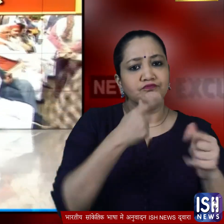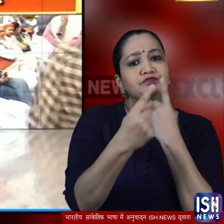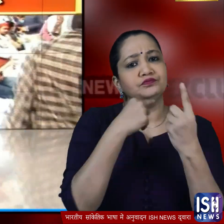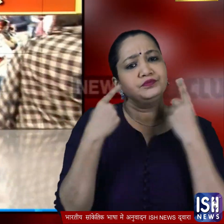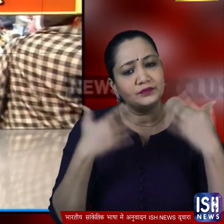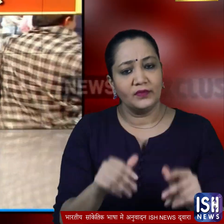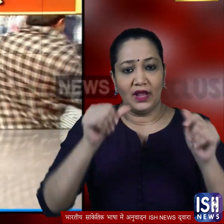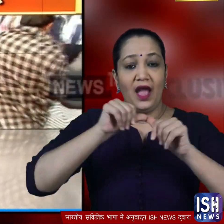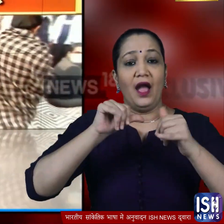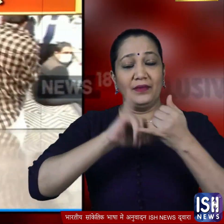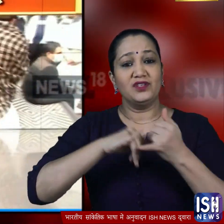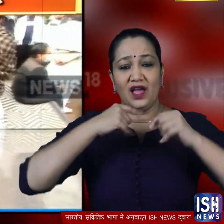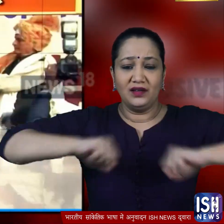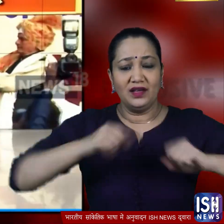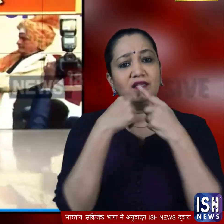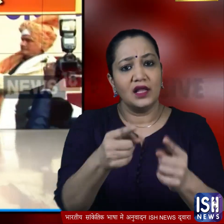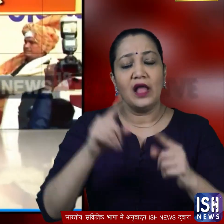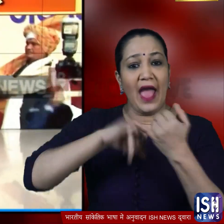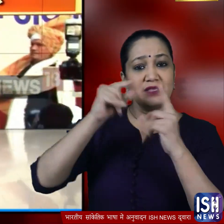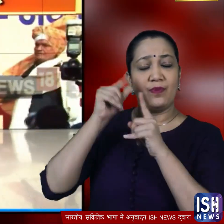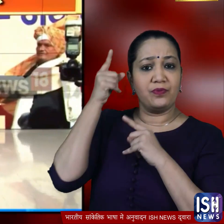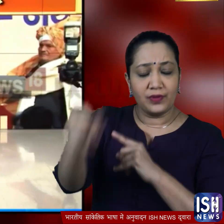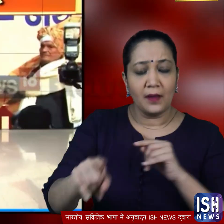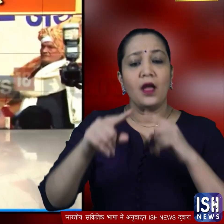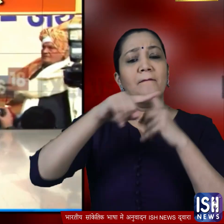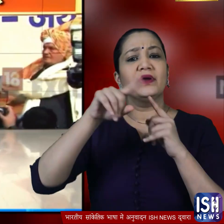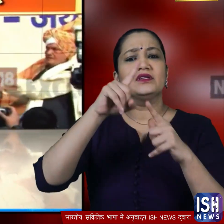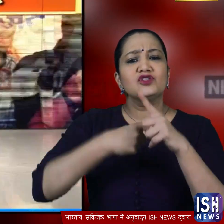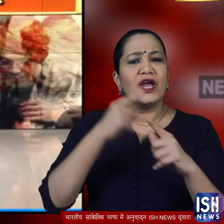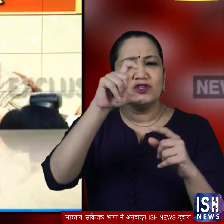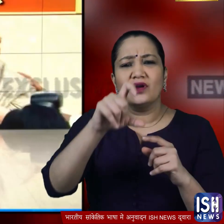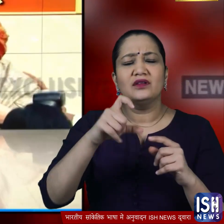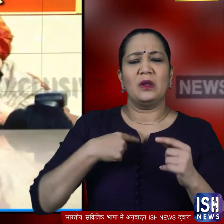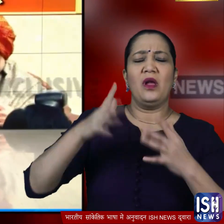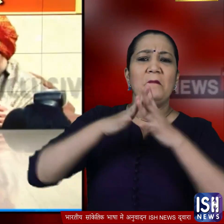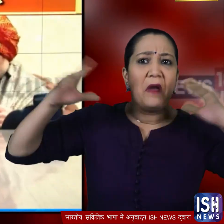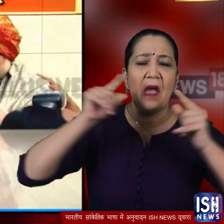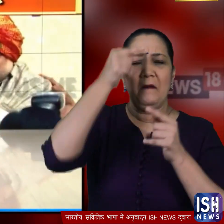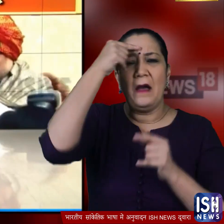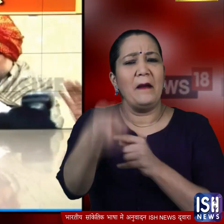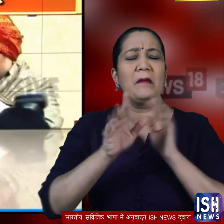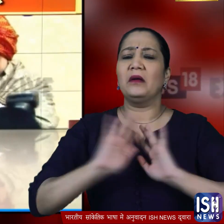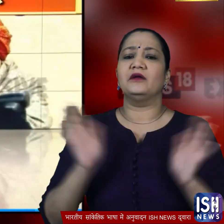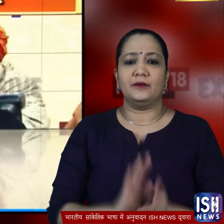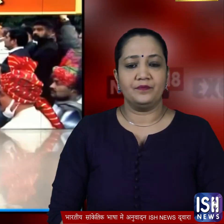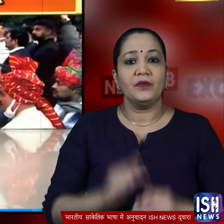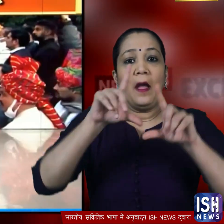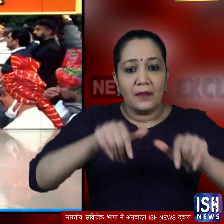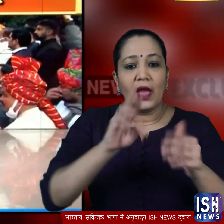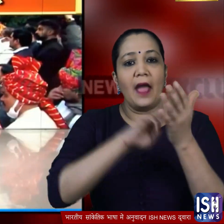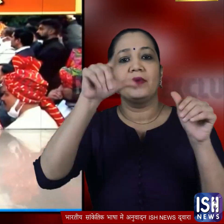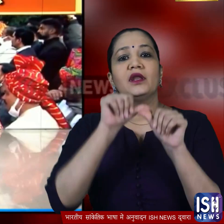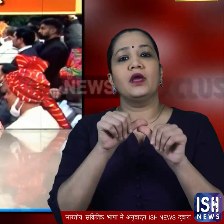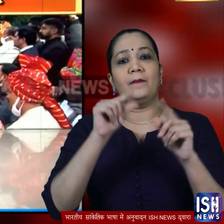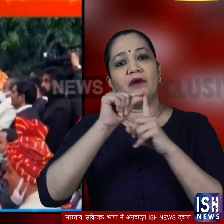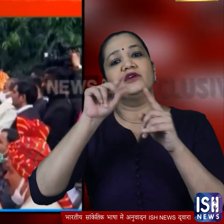संवाद के इस कार्यक्रम में अमित शाह ने समाजवादी पार्टी पर तो हमला किया ही, लेकिन जयंत चौधरी पर उनका रुख नर्म रहा। यह मुलाकात सांसद प्रवेश वर्मा के घर पर